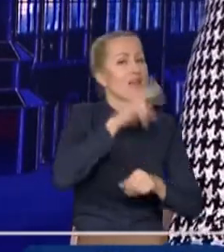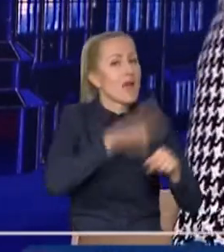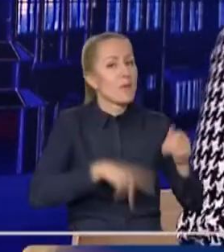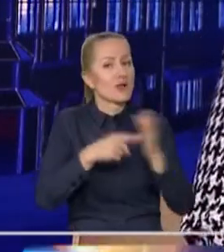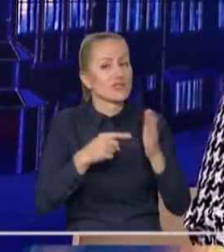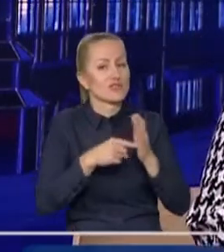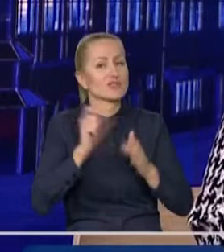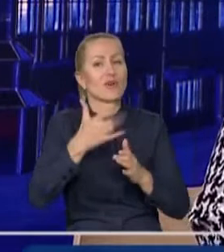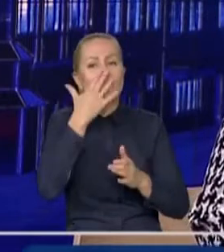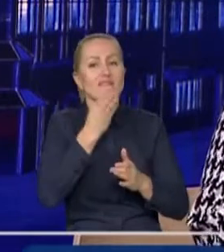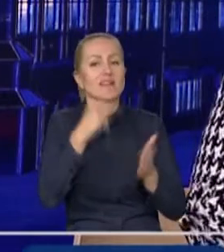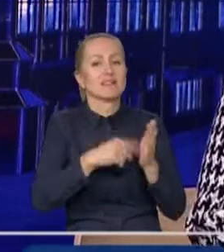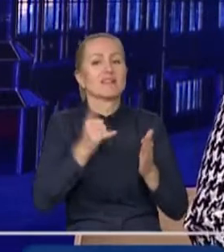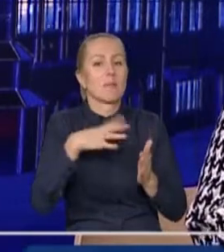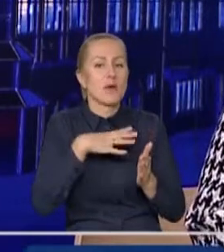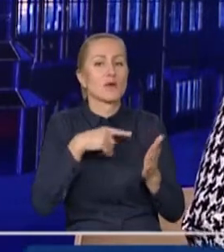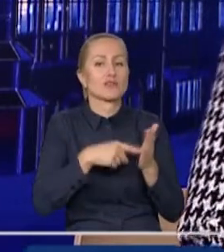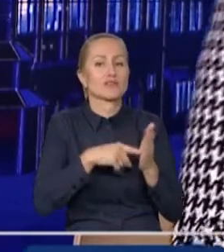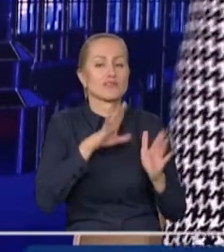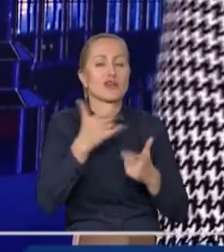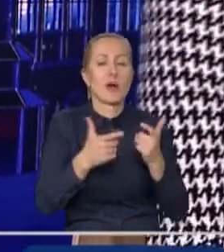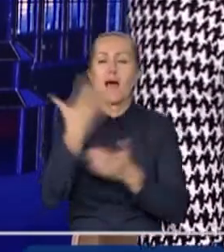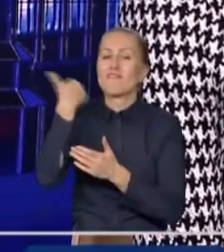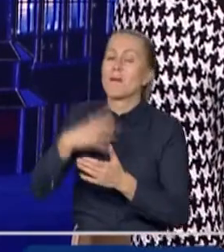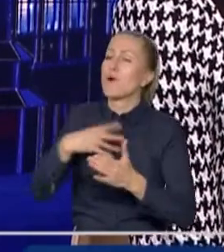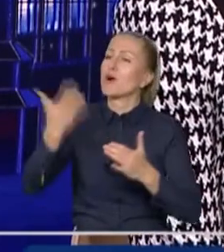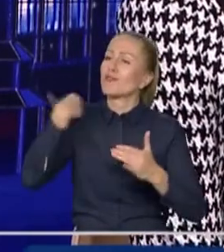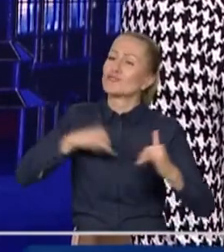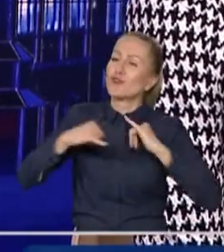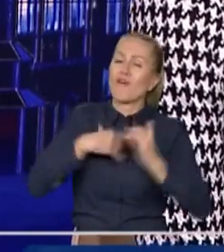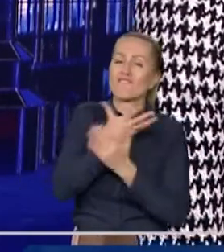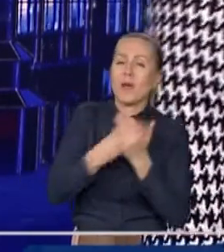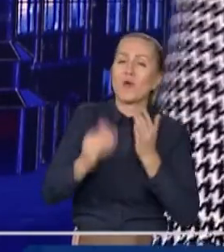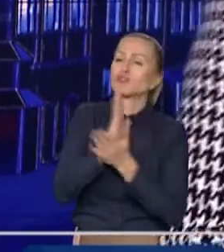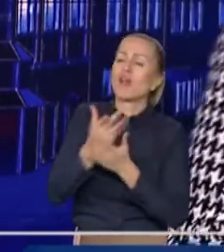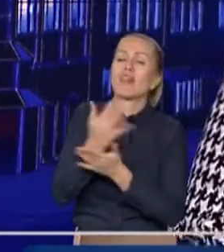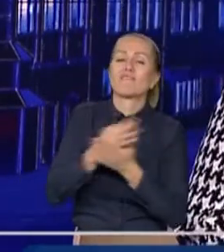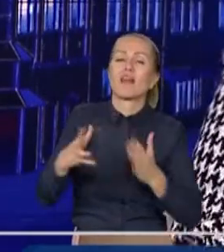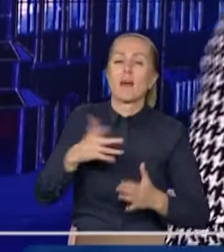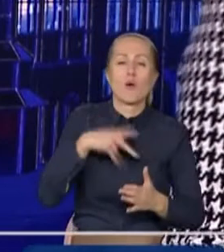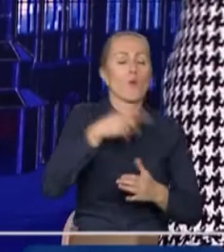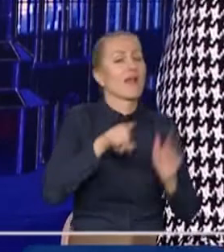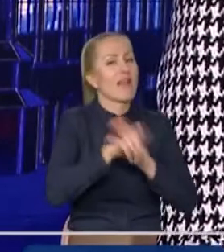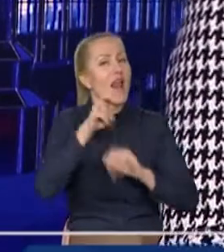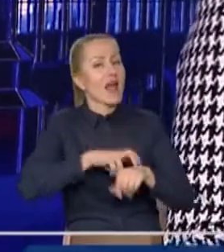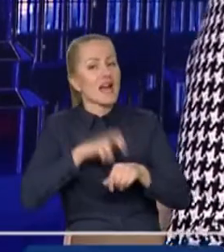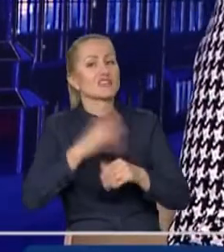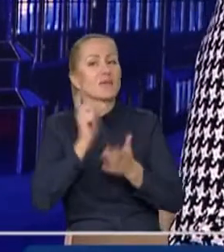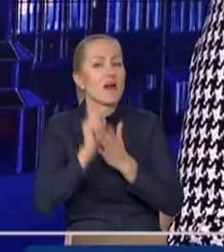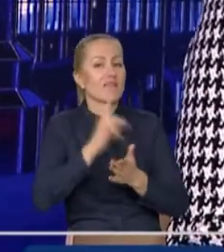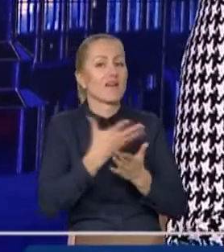A jak wyglądała średnia krajowa i najniższa krajowa zarządu w Koalicji Obywatelskiej? Dla lekarzy, dla personelu. O ile wzrosła?